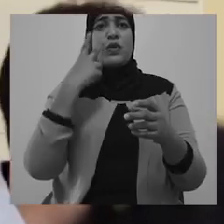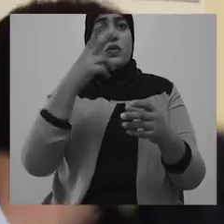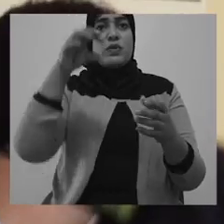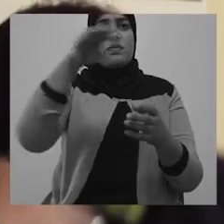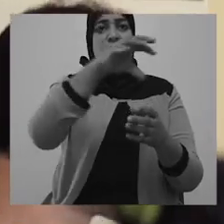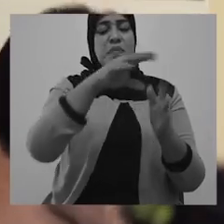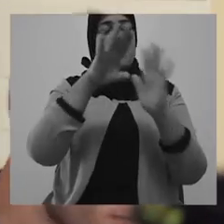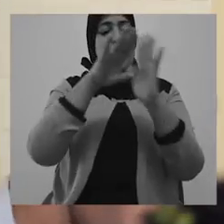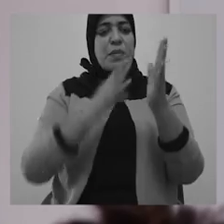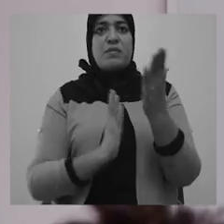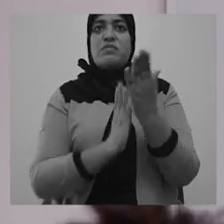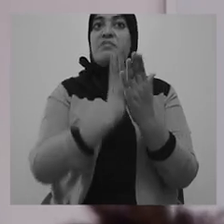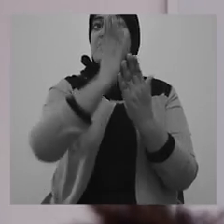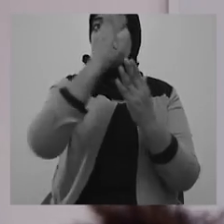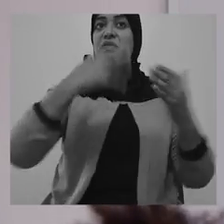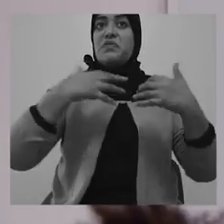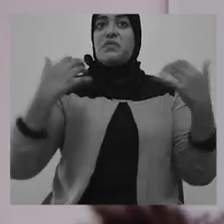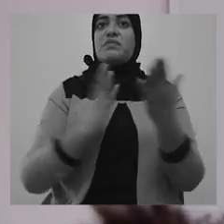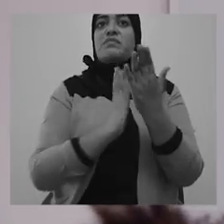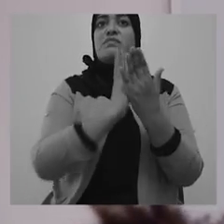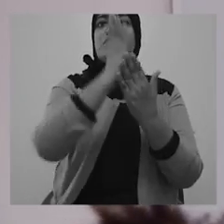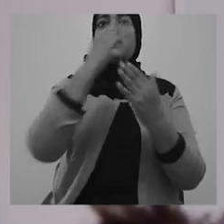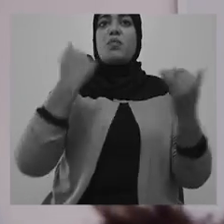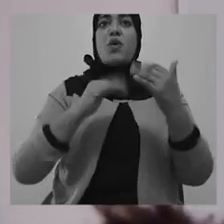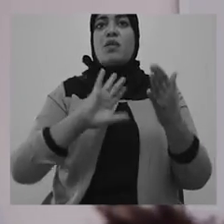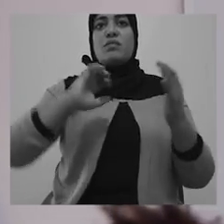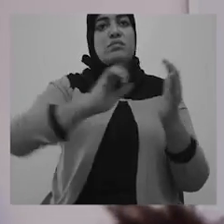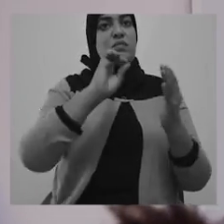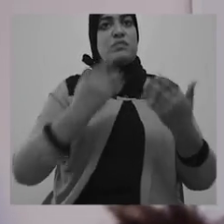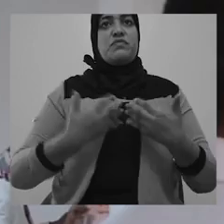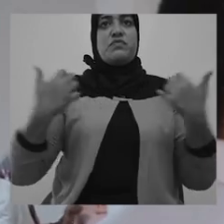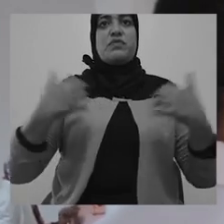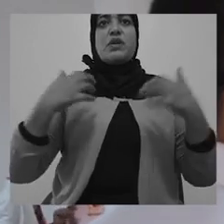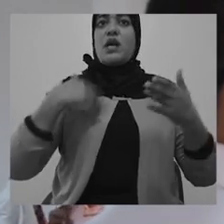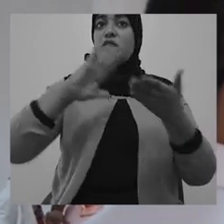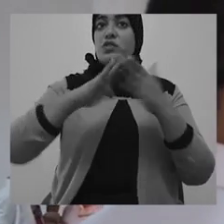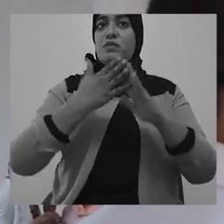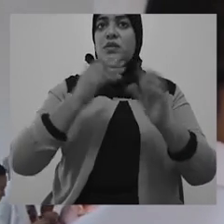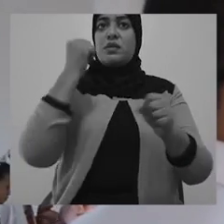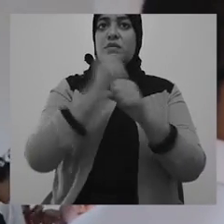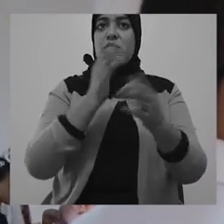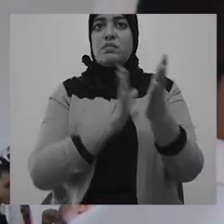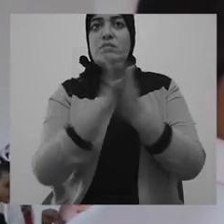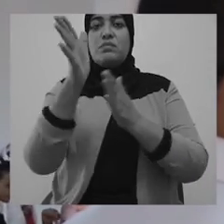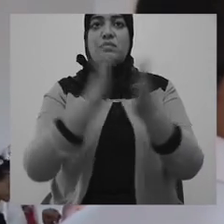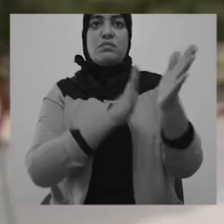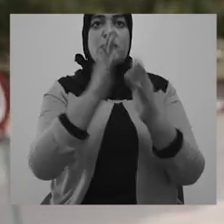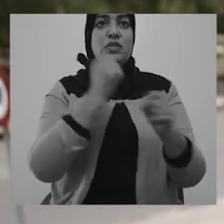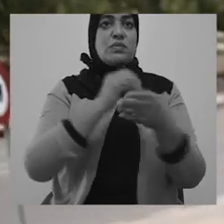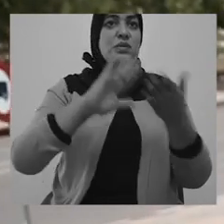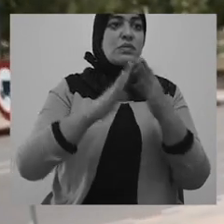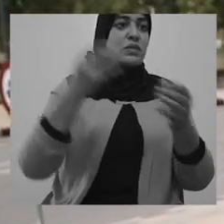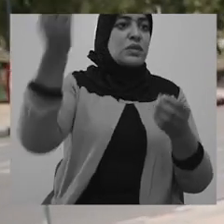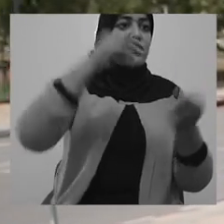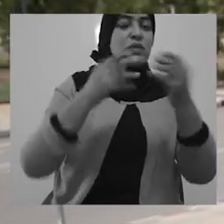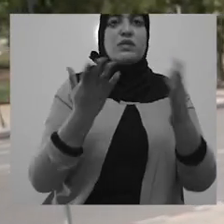Il y avait différentes thématiques d'initiative en fait parce que c'est très varié, les besoins sont différents d'une région à l'autre. Donc un énorme panel